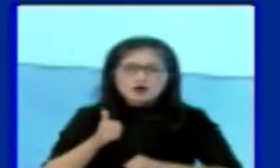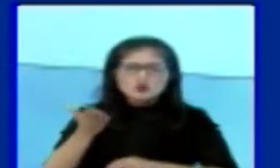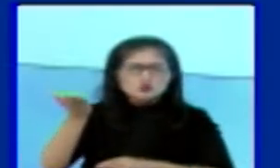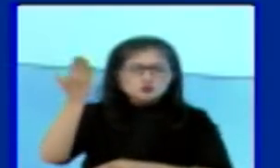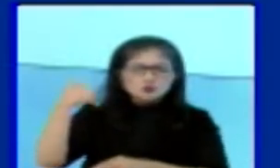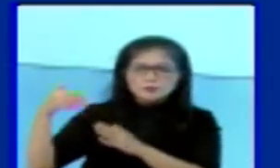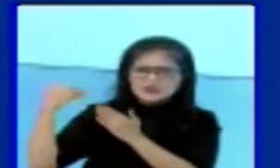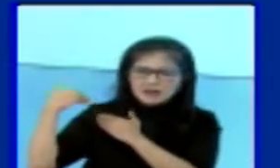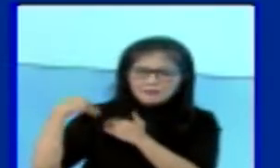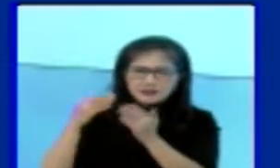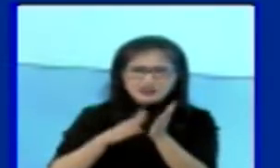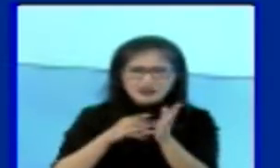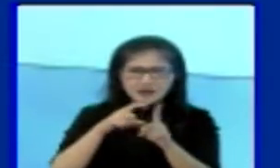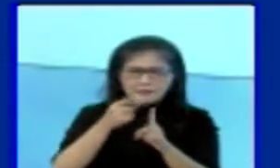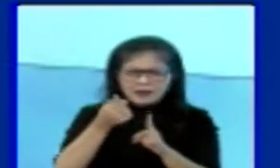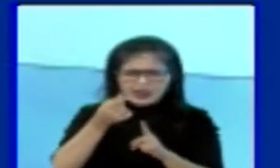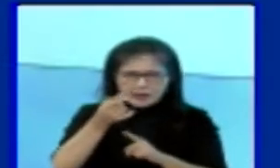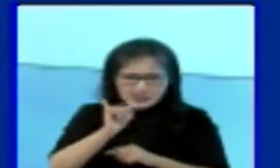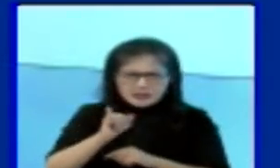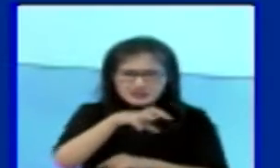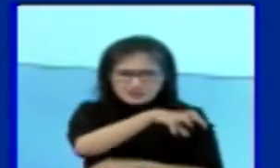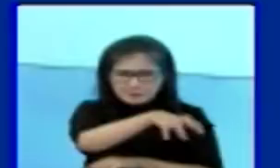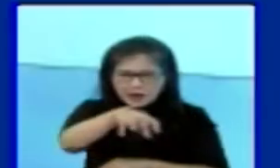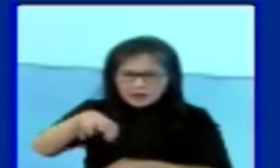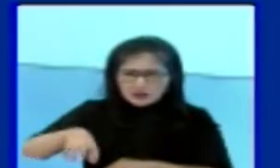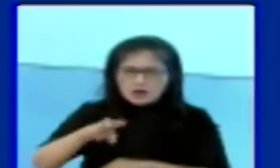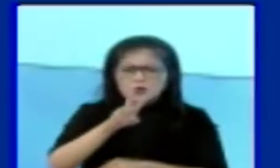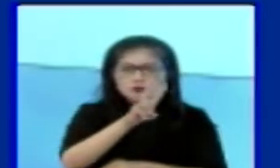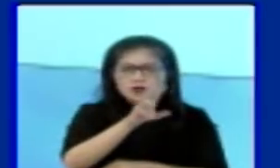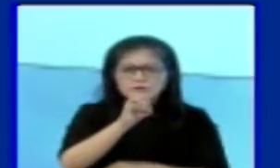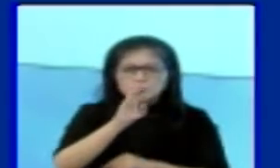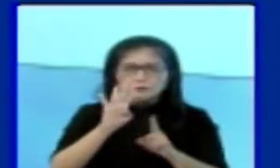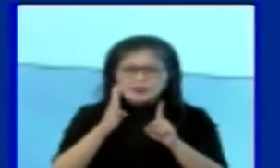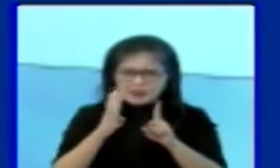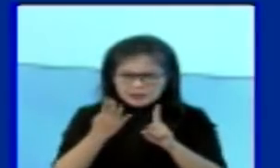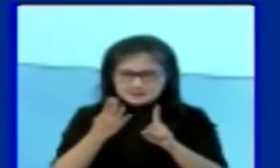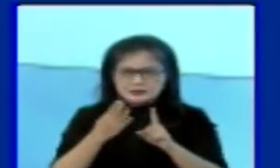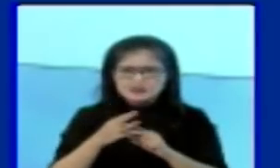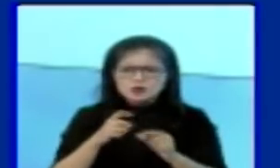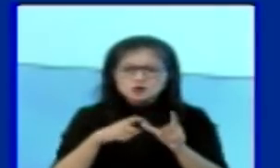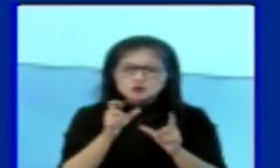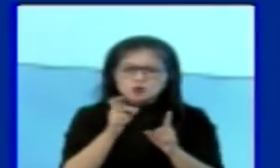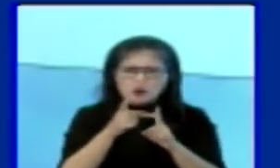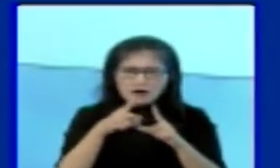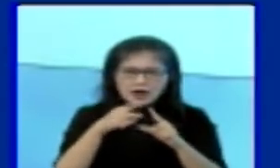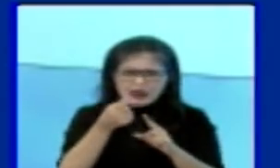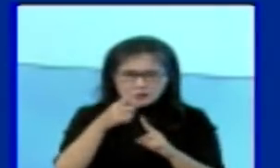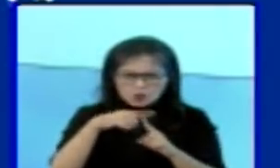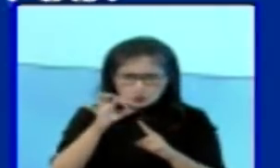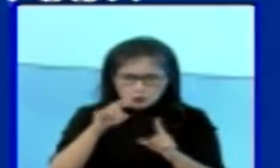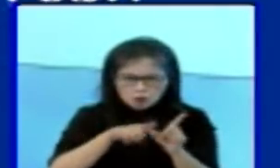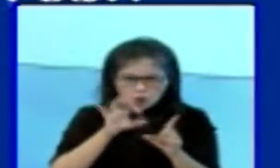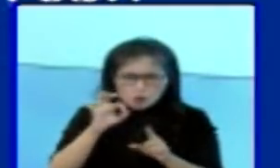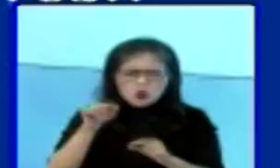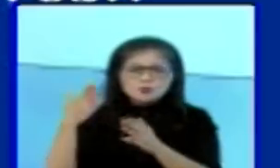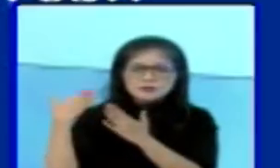MPR RI Utusan Daerah pada 1999-2004. Soehartoyo, Hakim Konstitusi, yang pernah menjabat sebagai Wakil